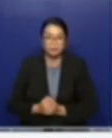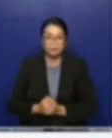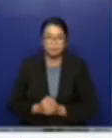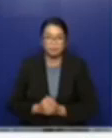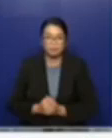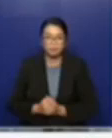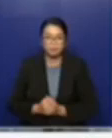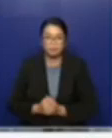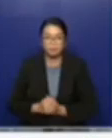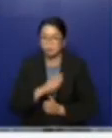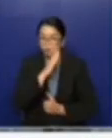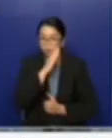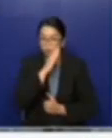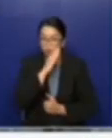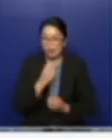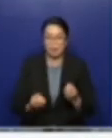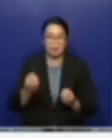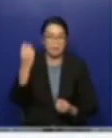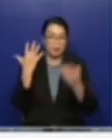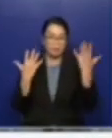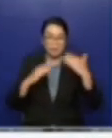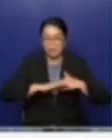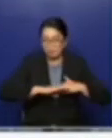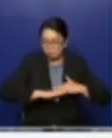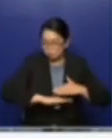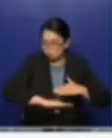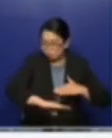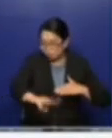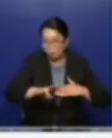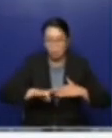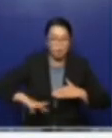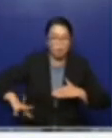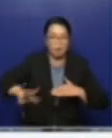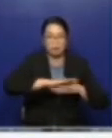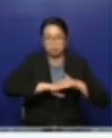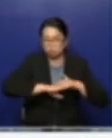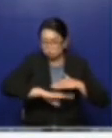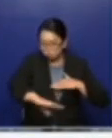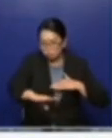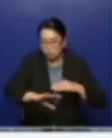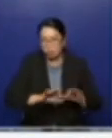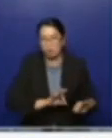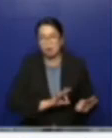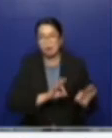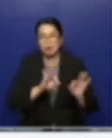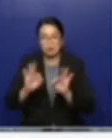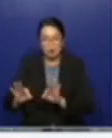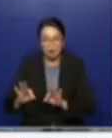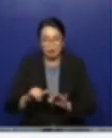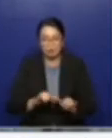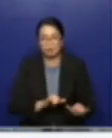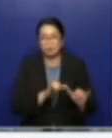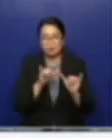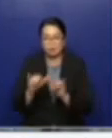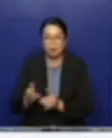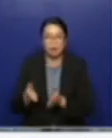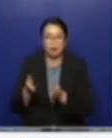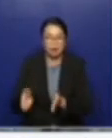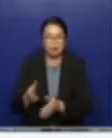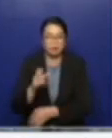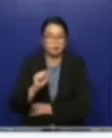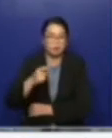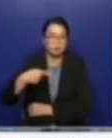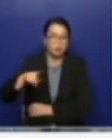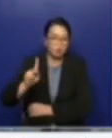อนไปให้กับปฏิรูปที่ดินเหลือ4/01นะครับดูแลโดยจัดสรรในกฎหม